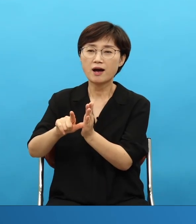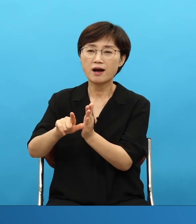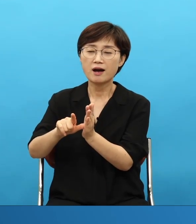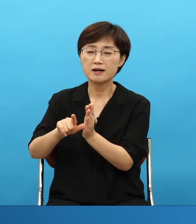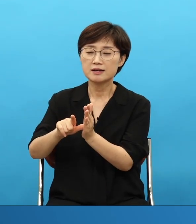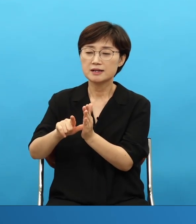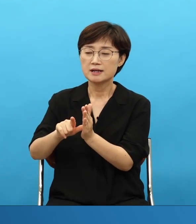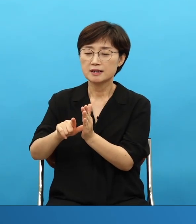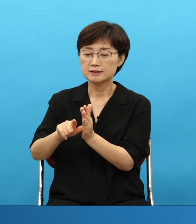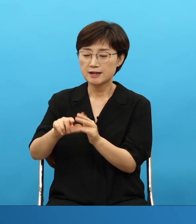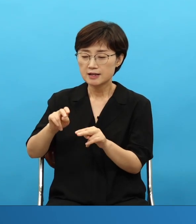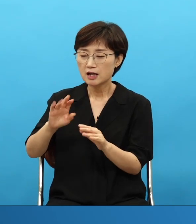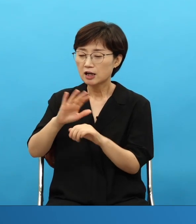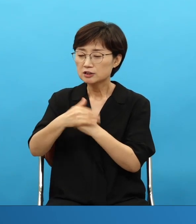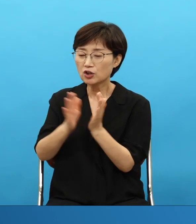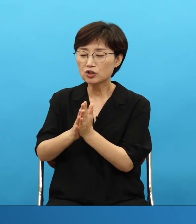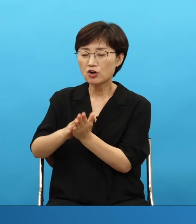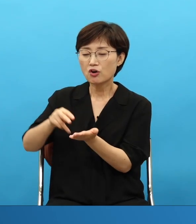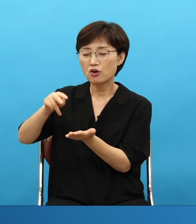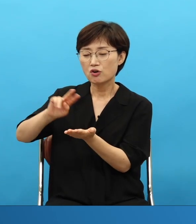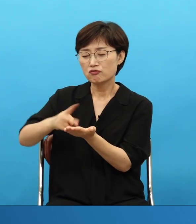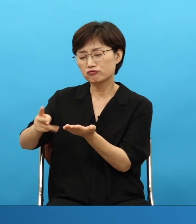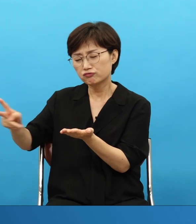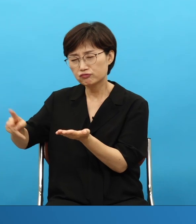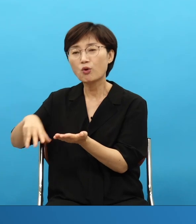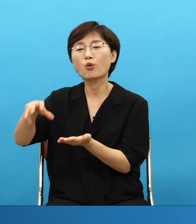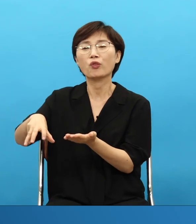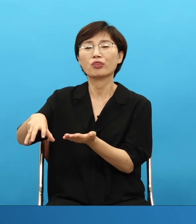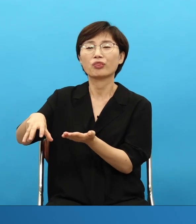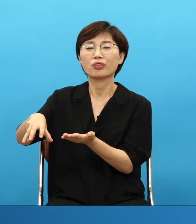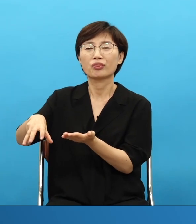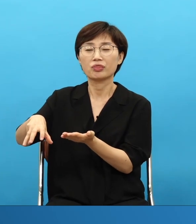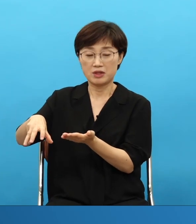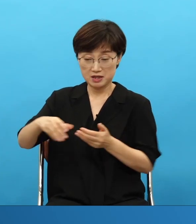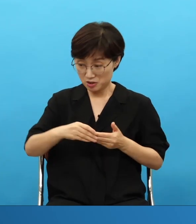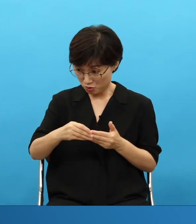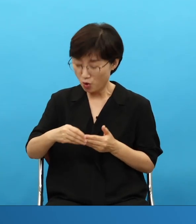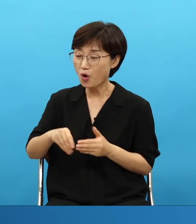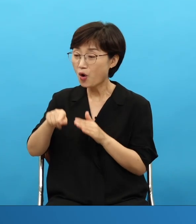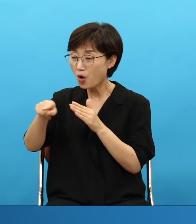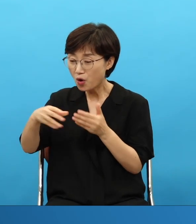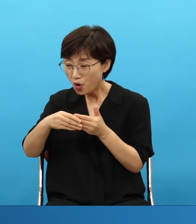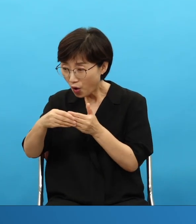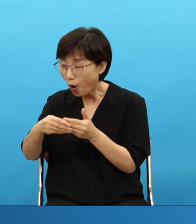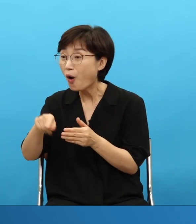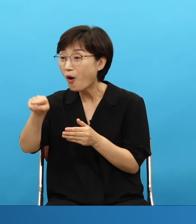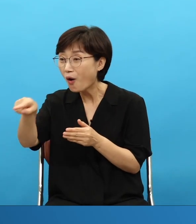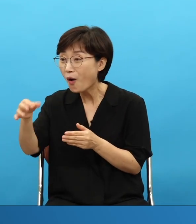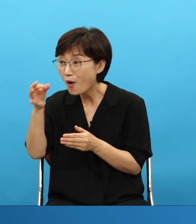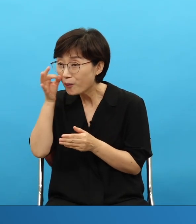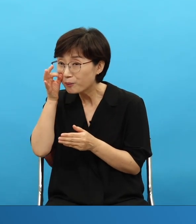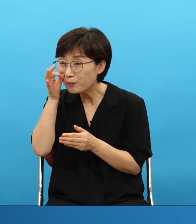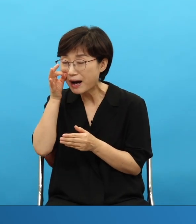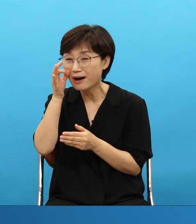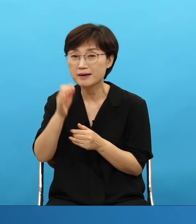where Luther hid to translate the Bible. 거기도 가봤어요. And so I saw that place as well. 근데